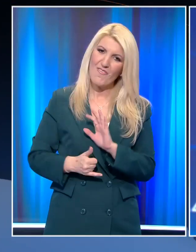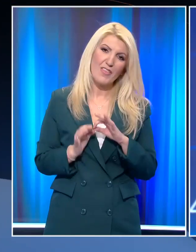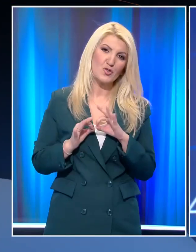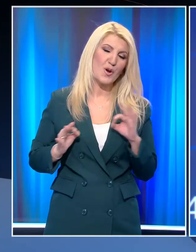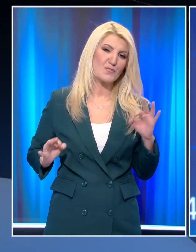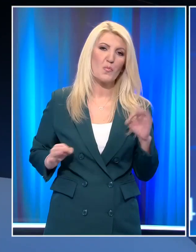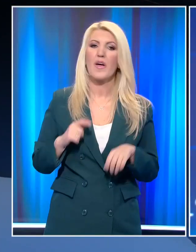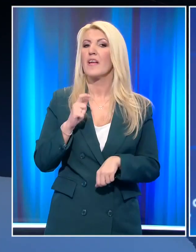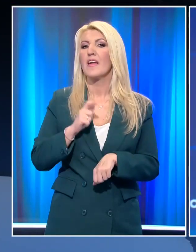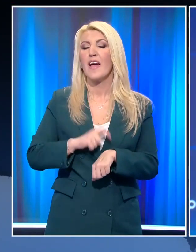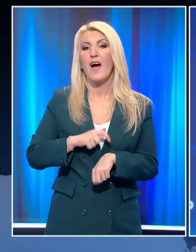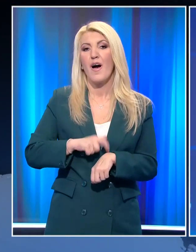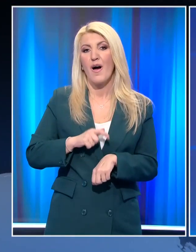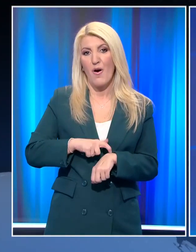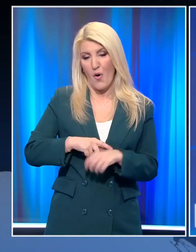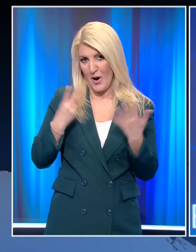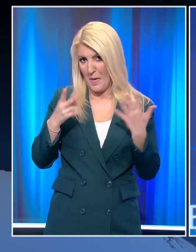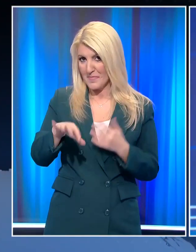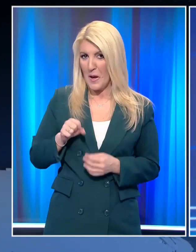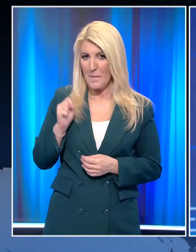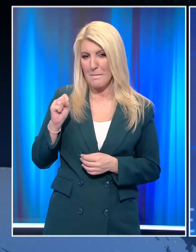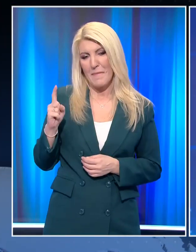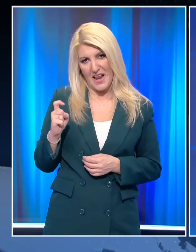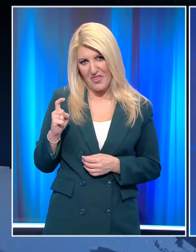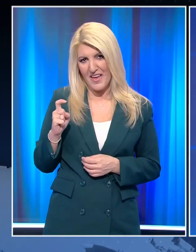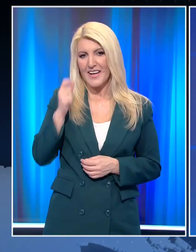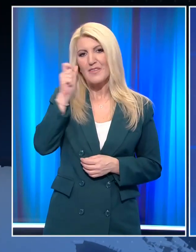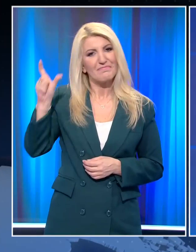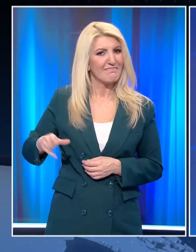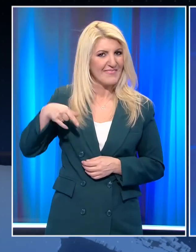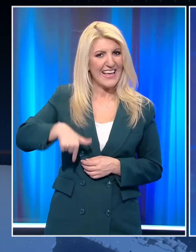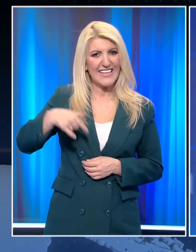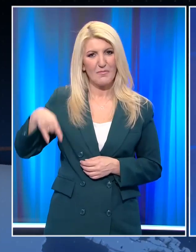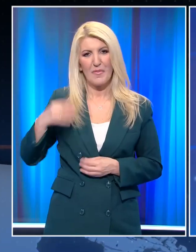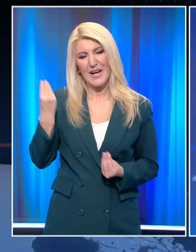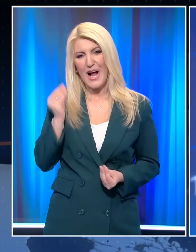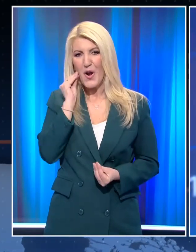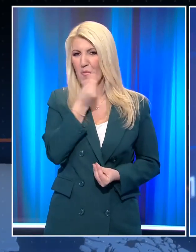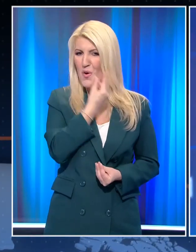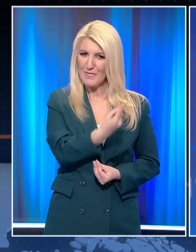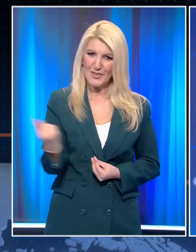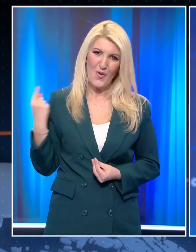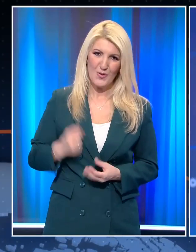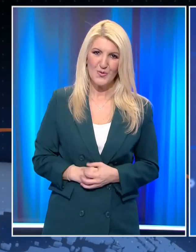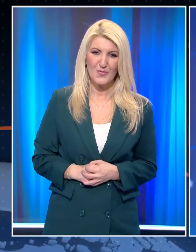στο κεντρικό δελτίο ειδήσεων του Open στις 7 παρά 10 με τον Γιάννη Παπαδόπουλο. Καλό απόγευμα σε όλους.